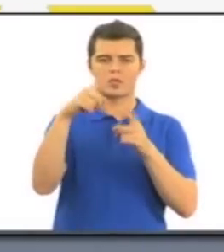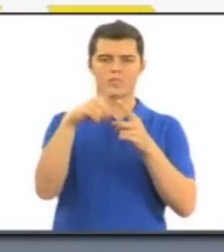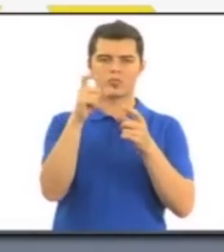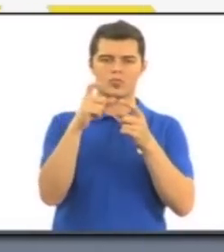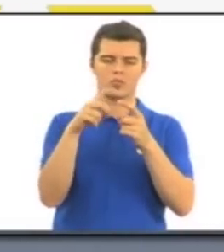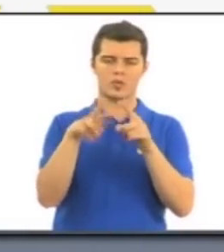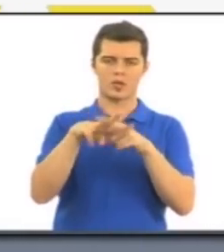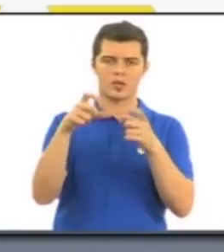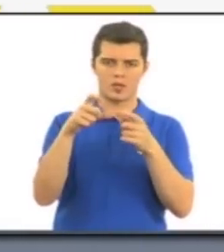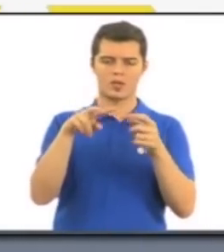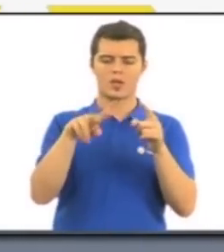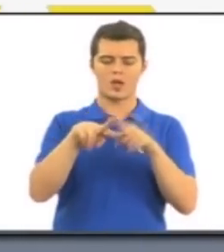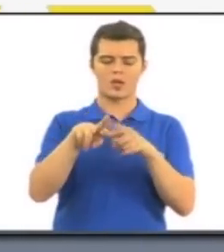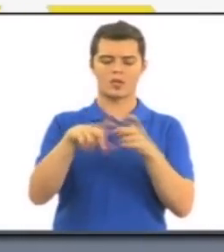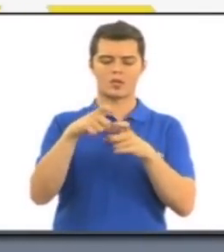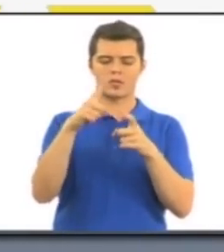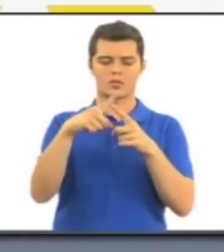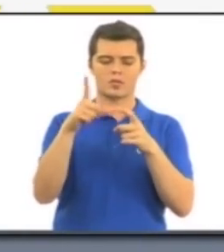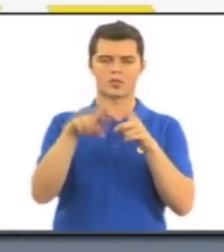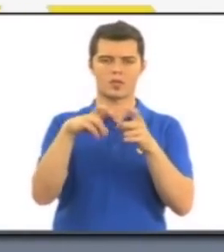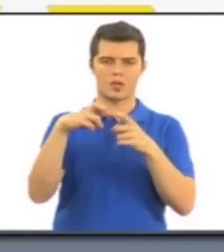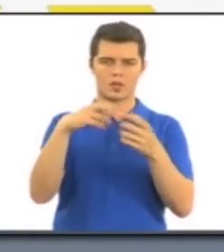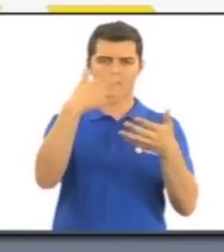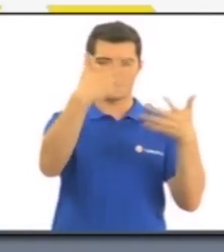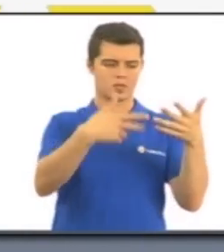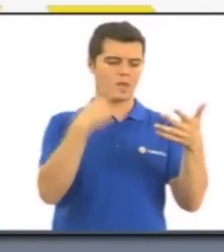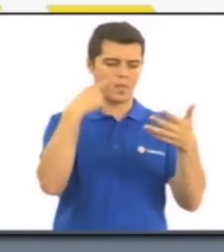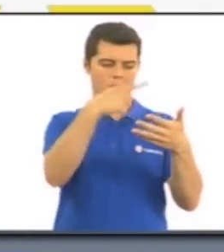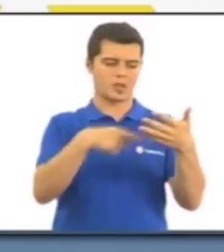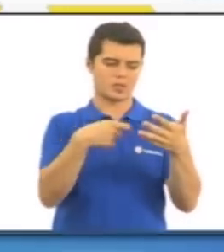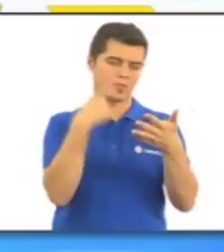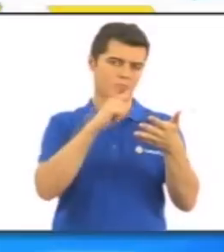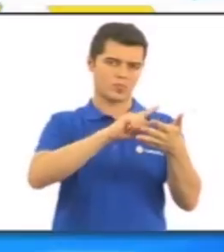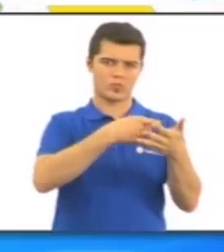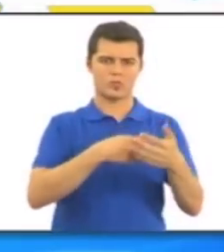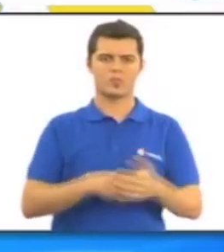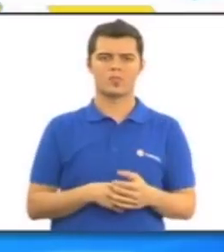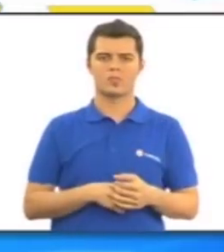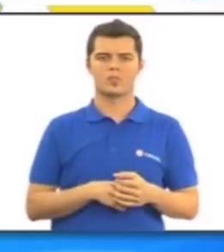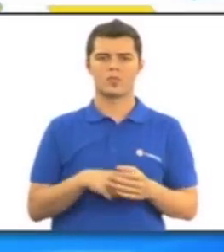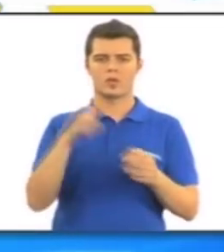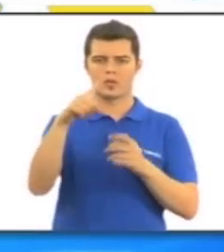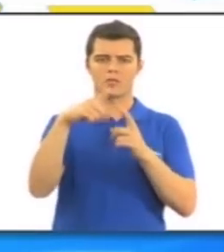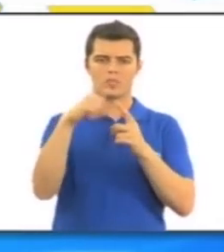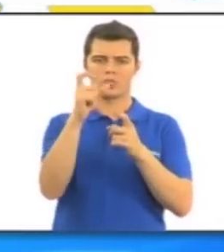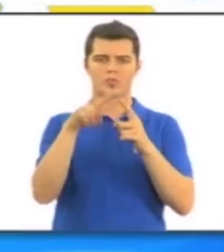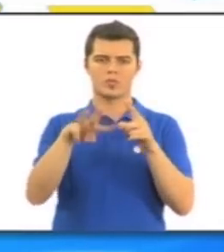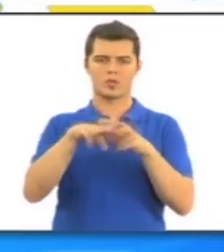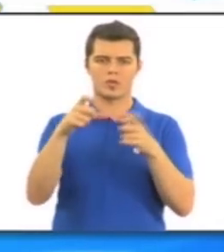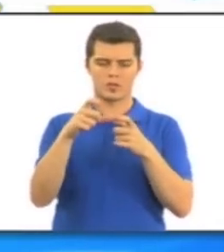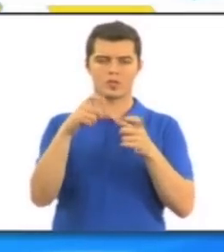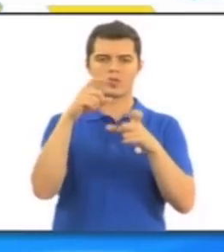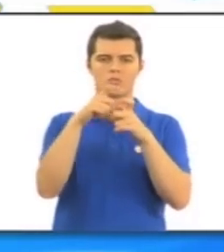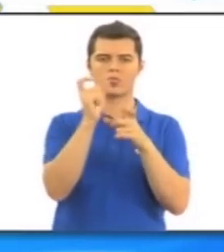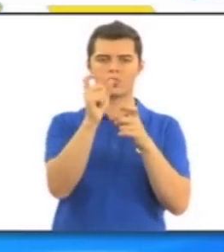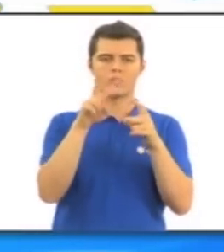bulunan aygıtlar başlığı altında bilgisayara bağlı cihazımızın ismini kontrol edebiliriz. iTunes ana ekranında güncelle veya